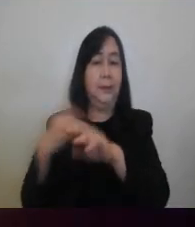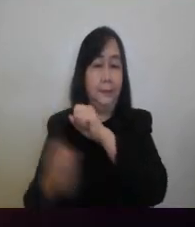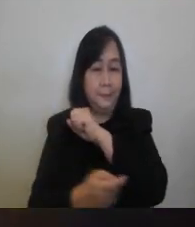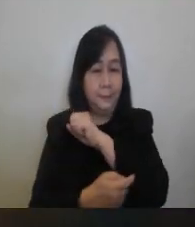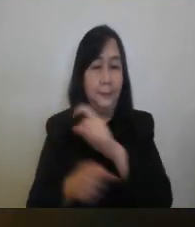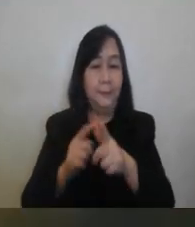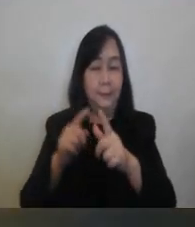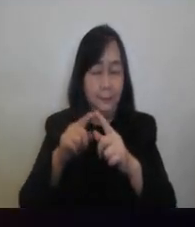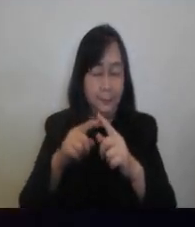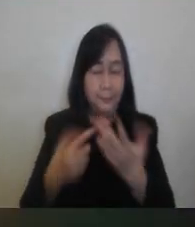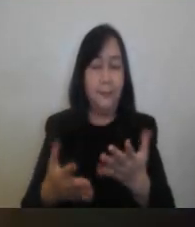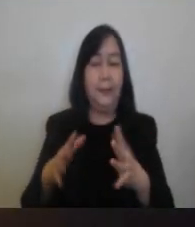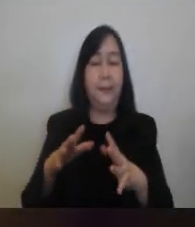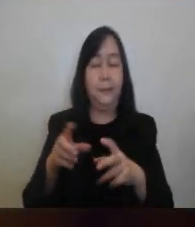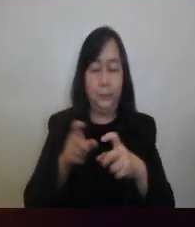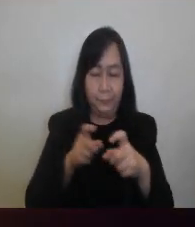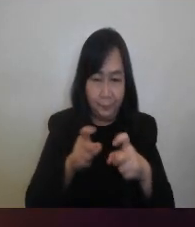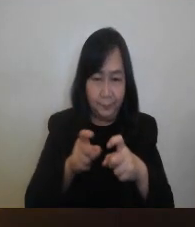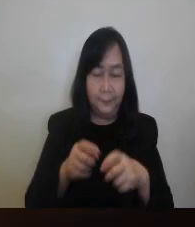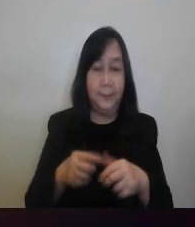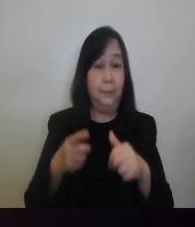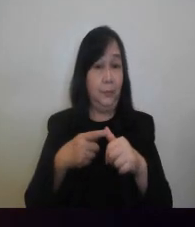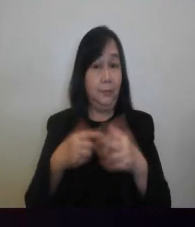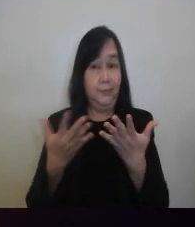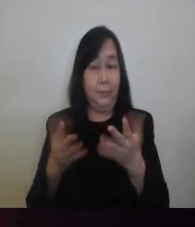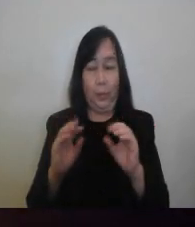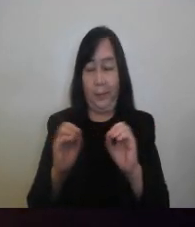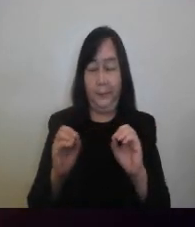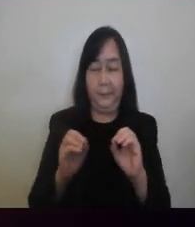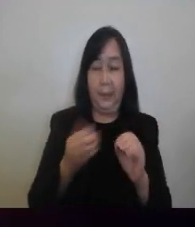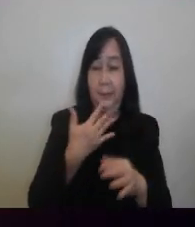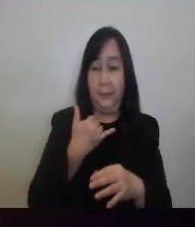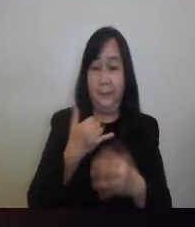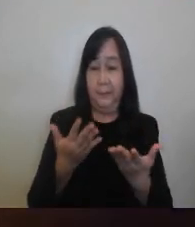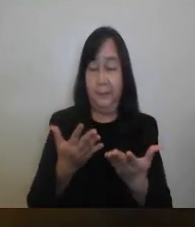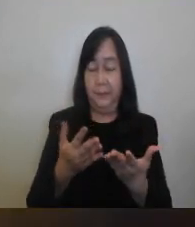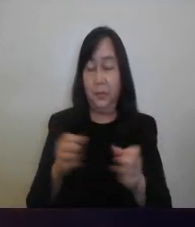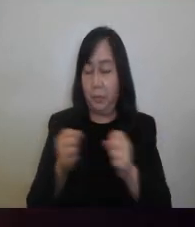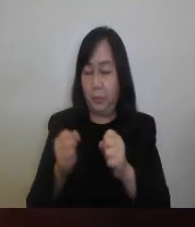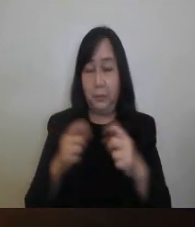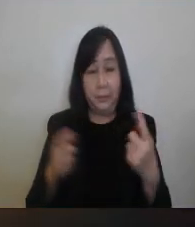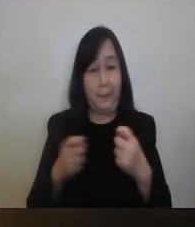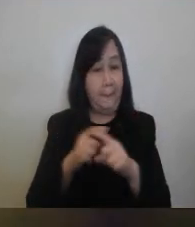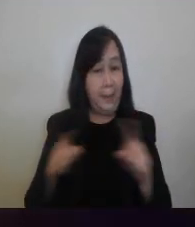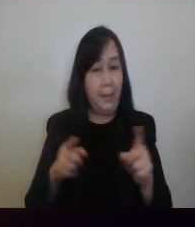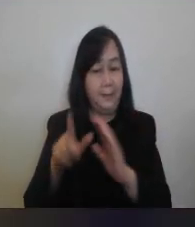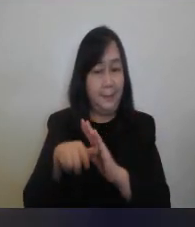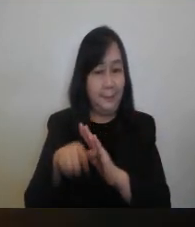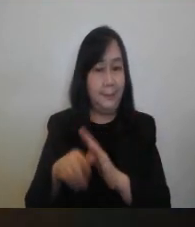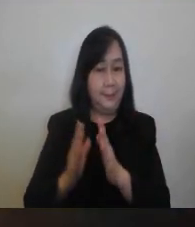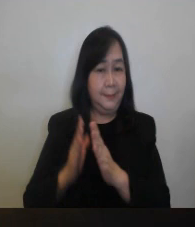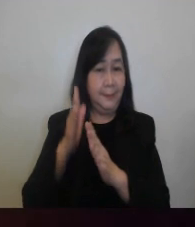inaakit hanggang sa unti-unti tayong makokontrol. Sa una, tila walang masama, maliit na pagkakasala lamang.